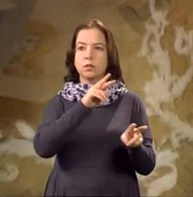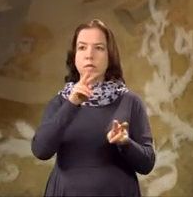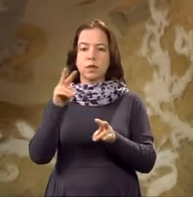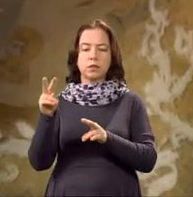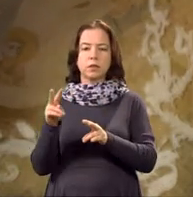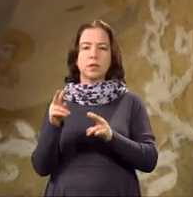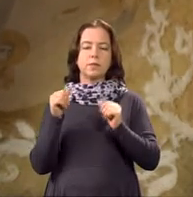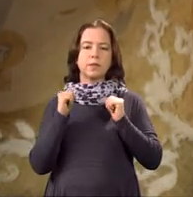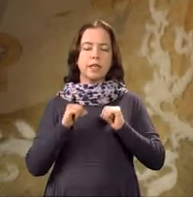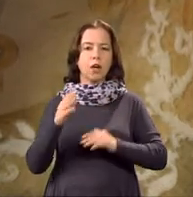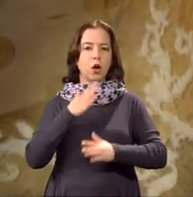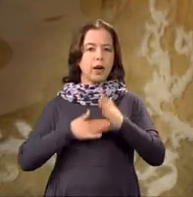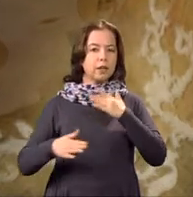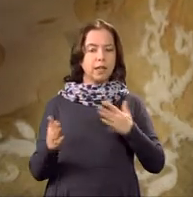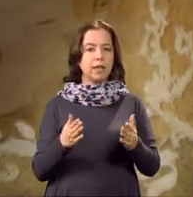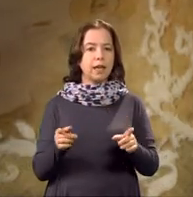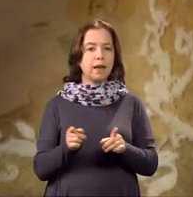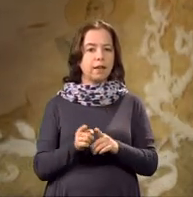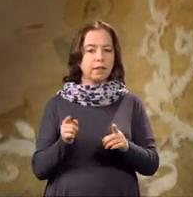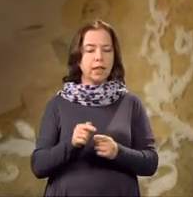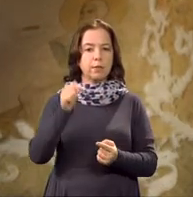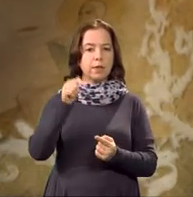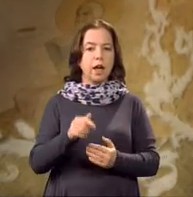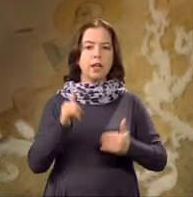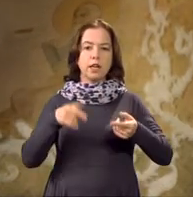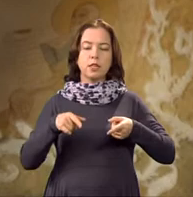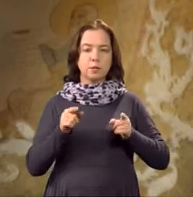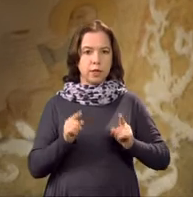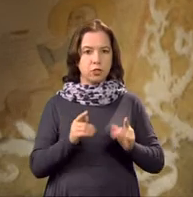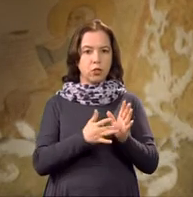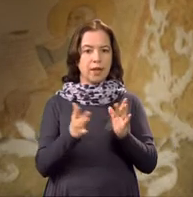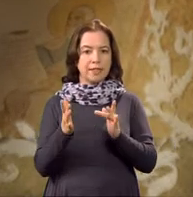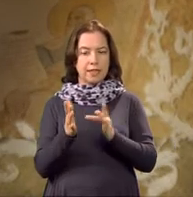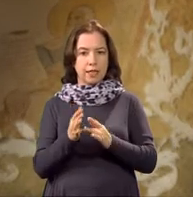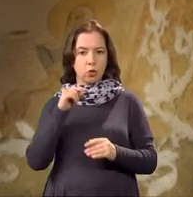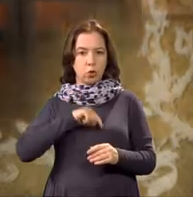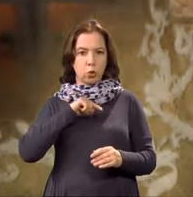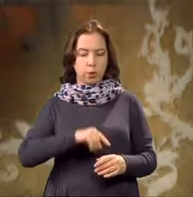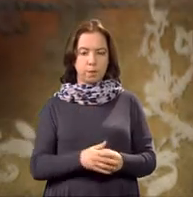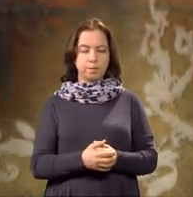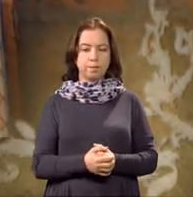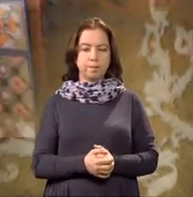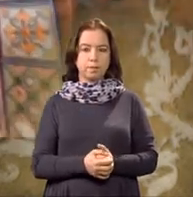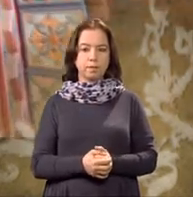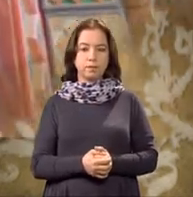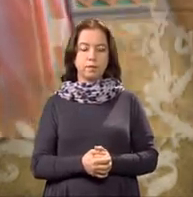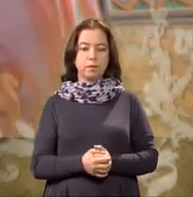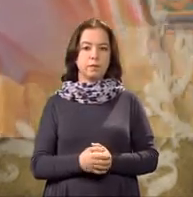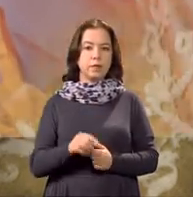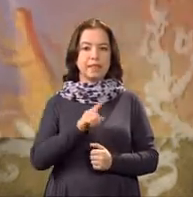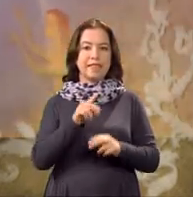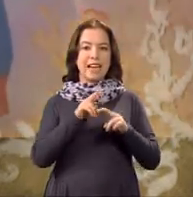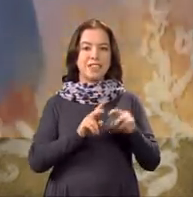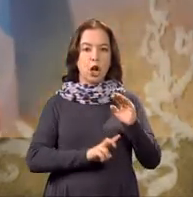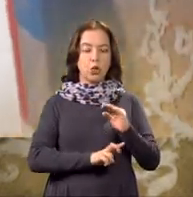негучної радості, які так характерні для справжнього християнського духу. З